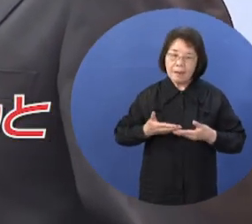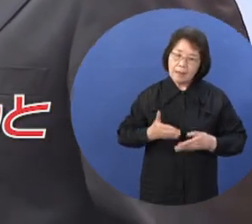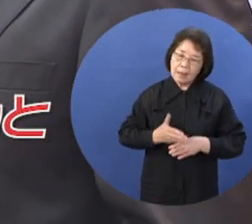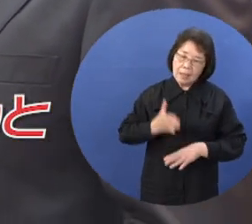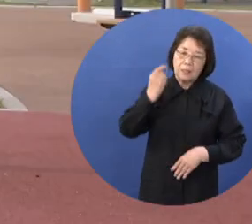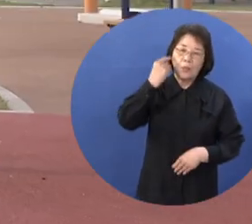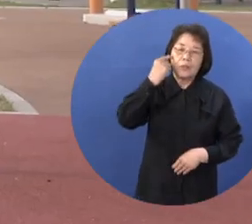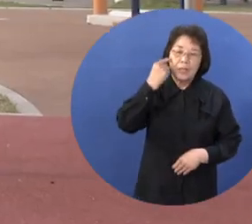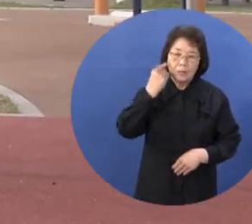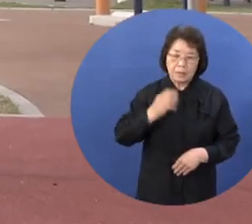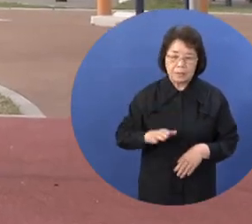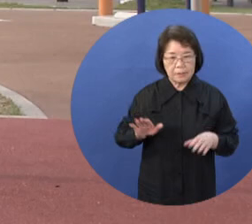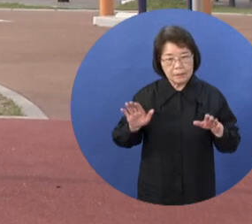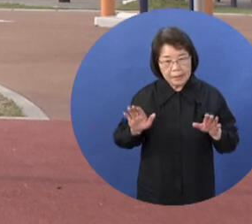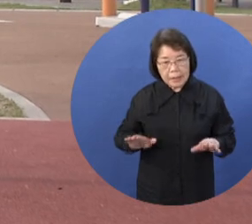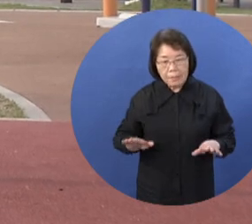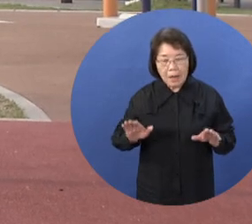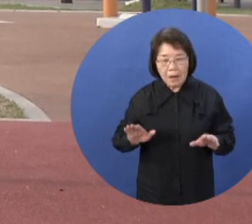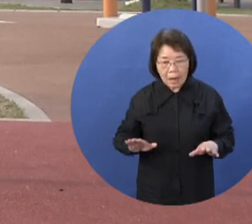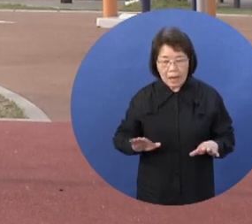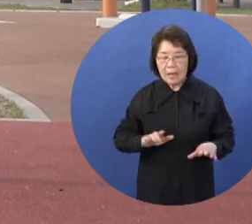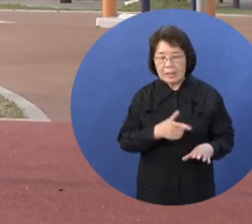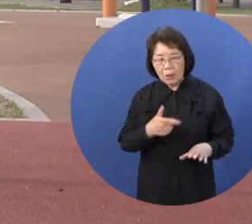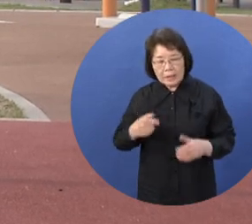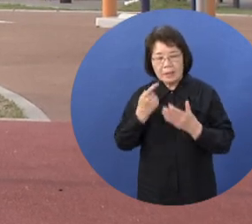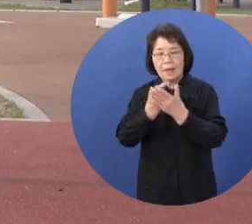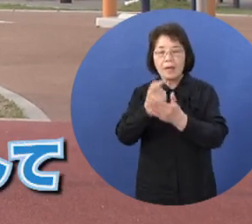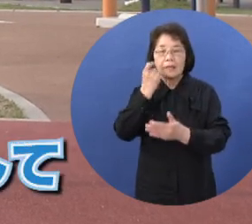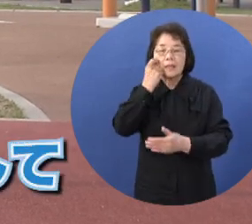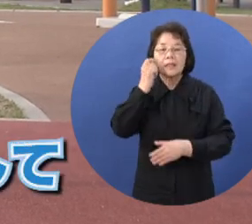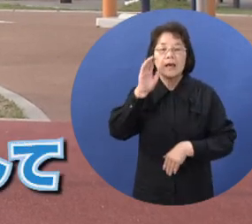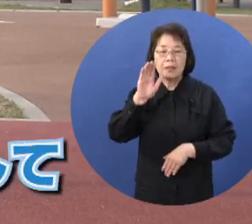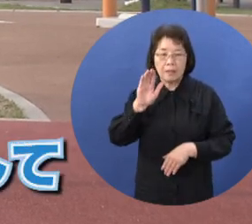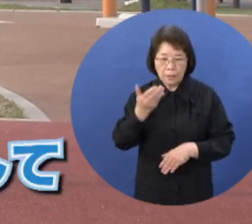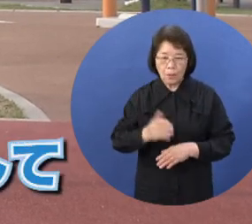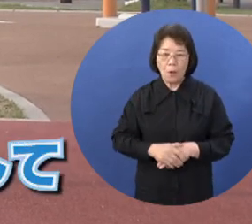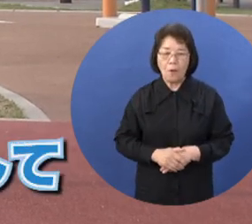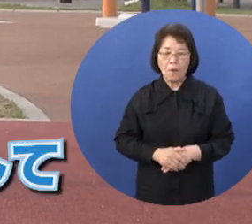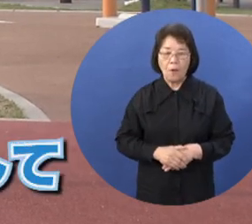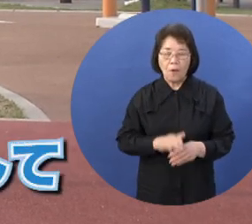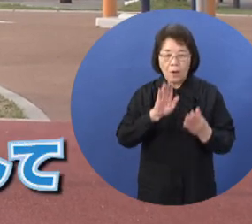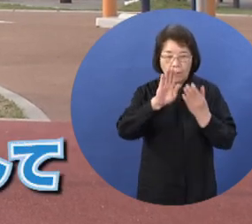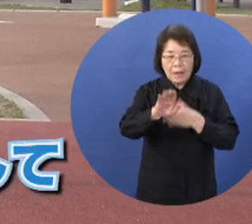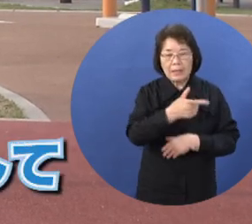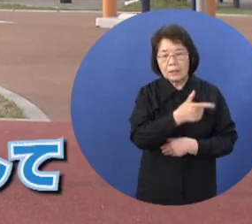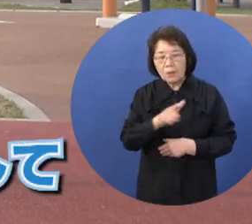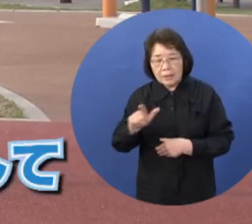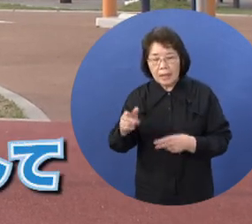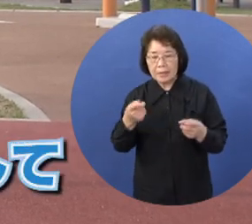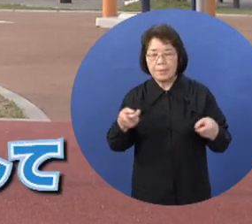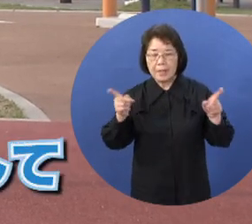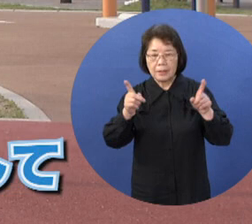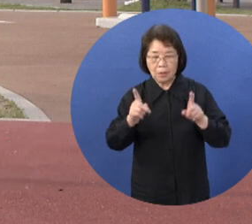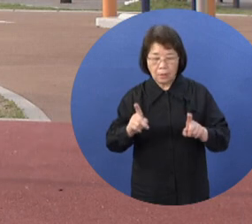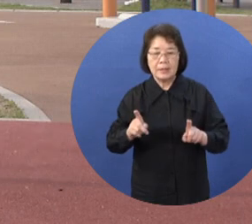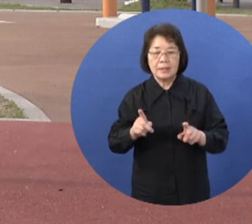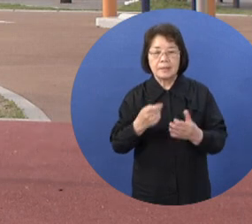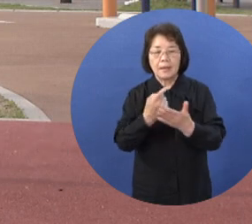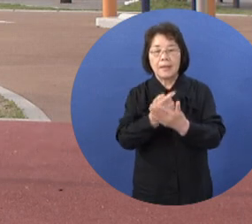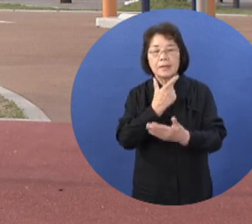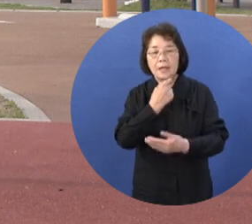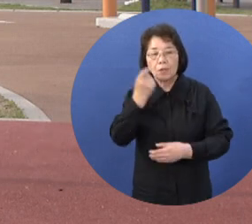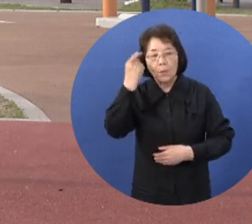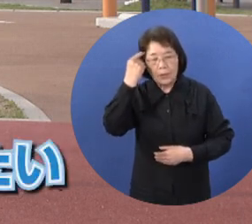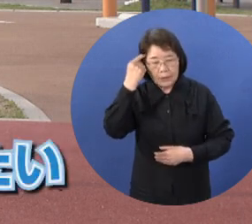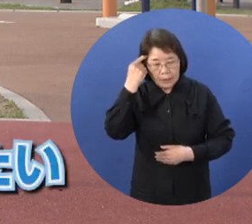係もあっていろいろイベントに参加もできずけど、いろいろイベントを行って参加して感謝